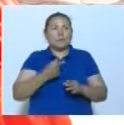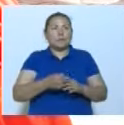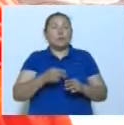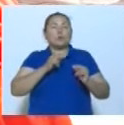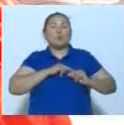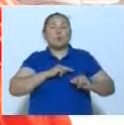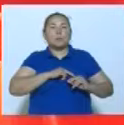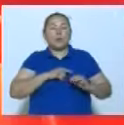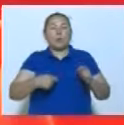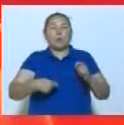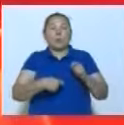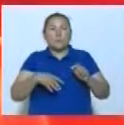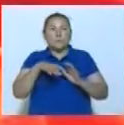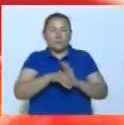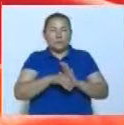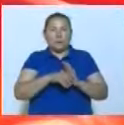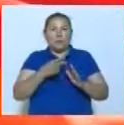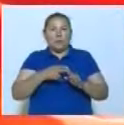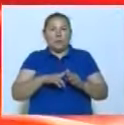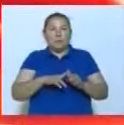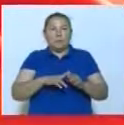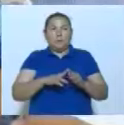т относя к надию